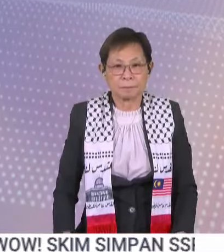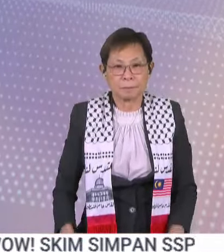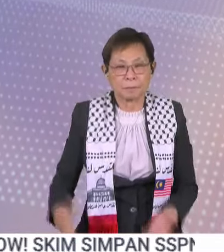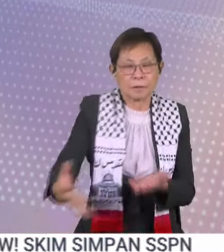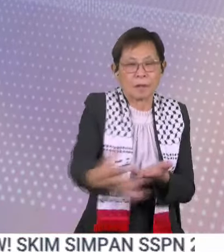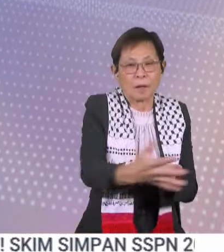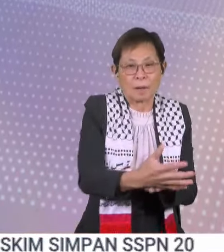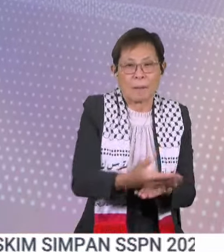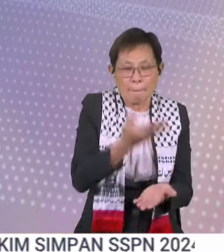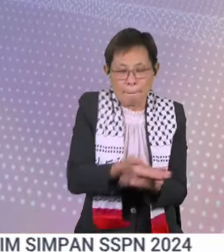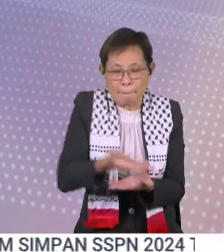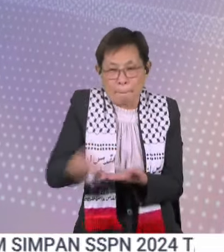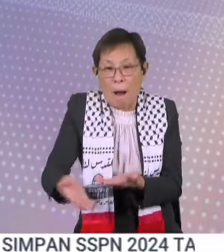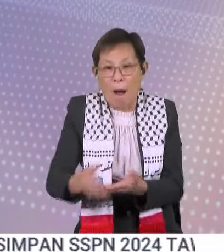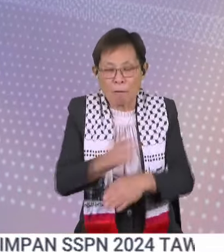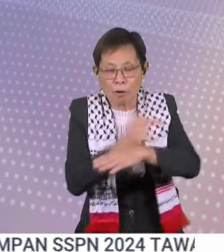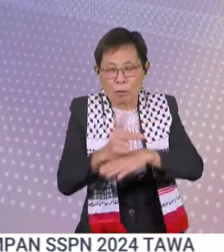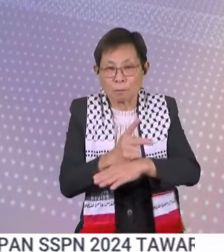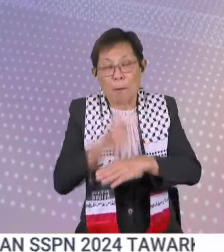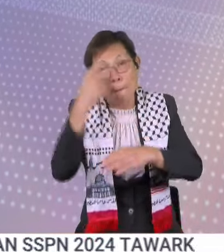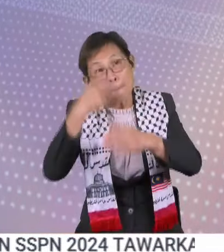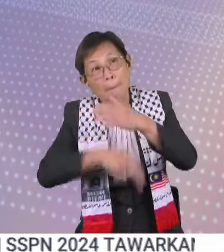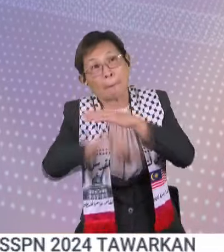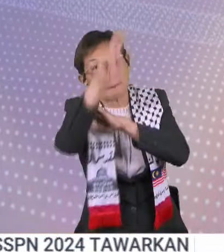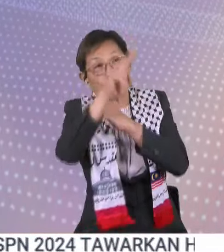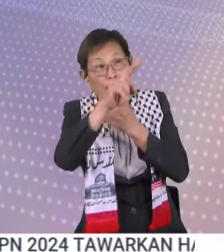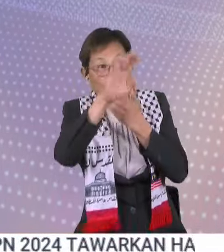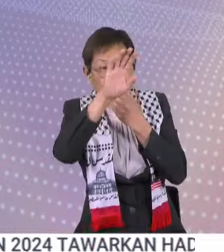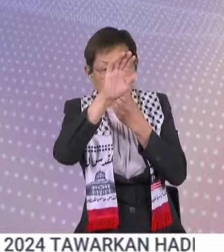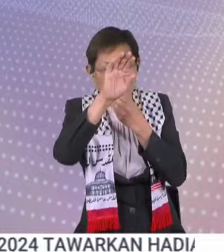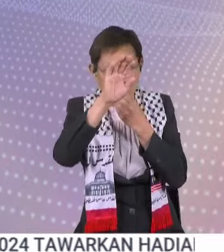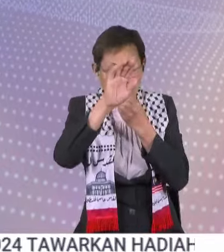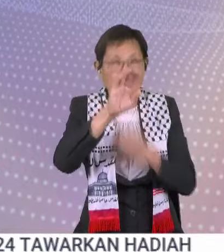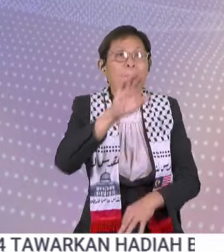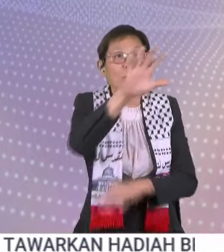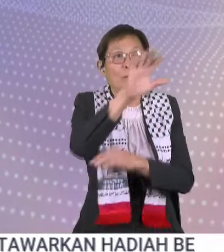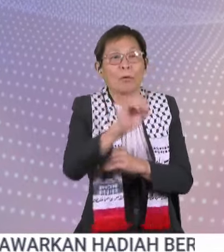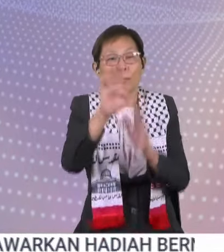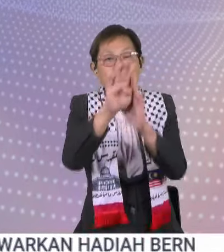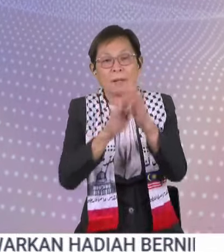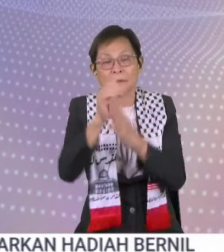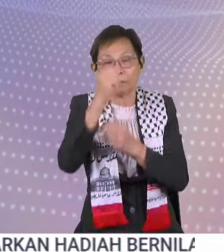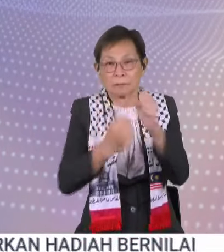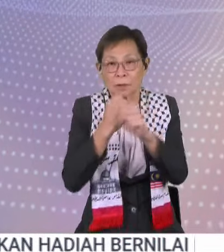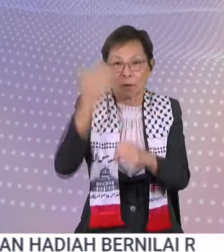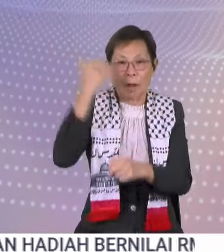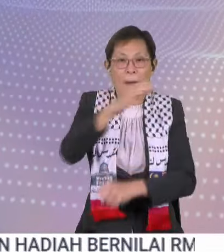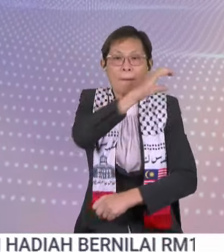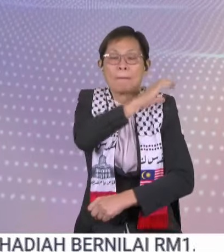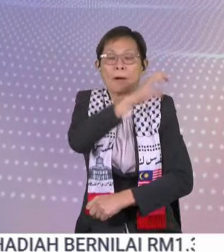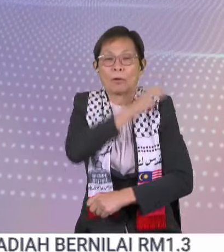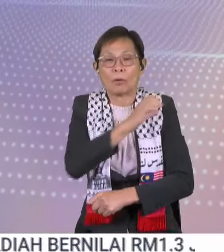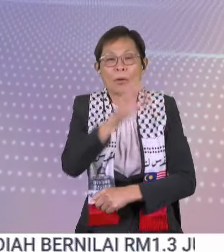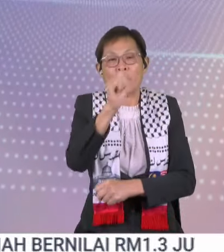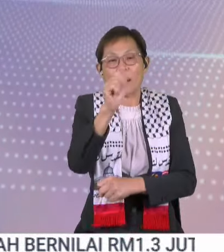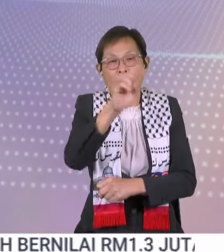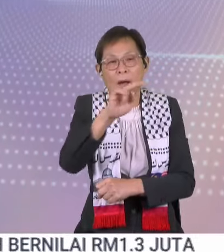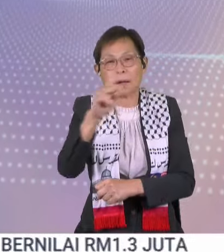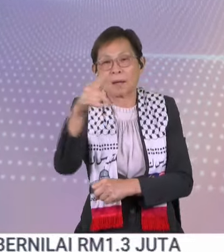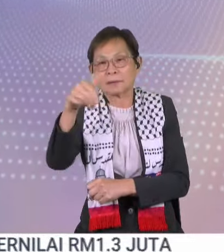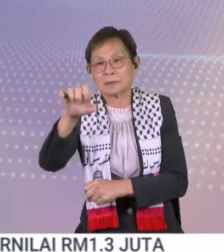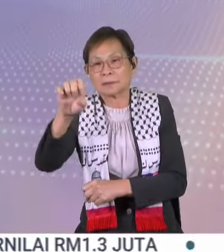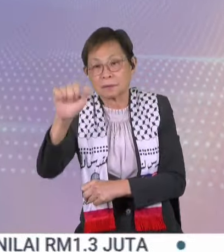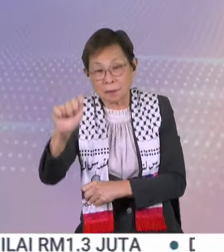Perolehan sektor koperasi diunjur mencecah RM50 bilion tahun lepas. Pengerusi Angkatan Koperasi Kebangsaan Malaysia